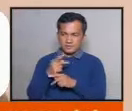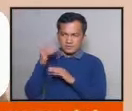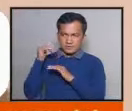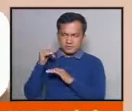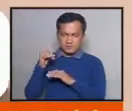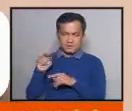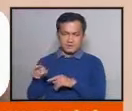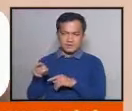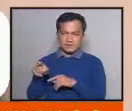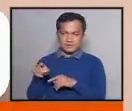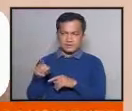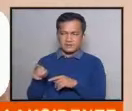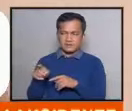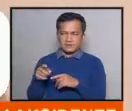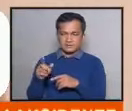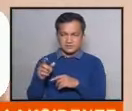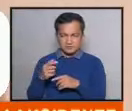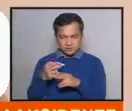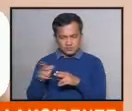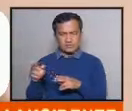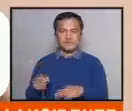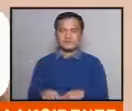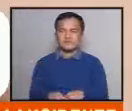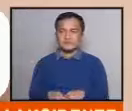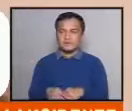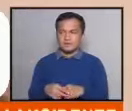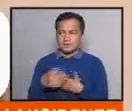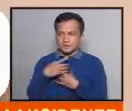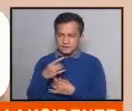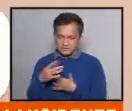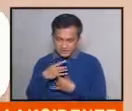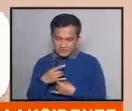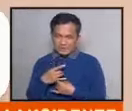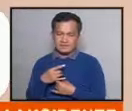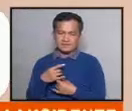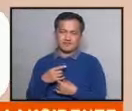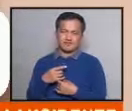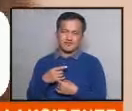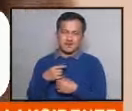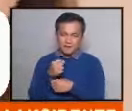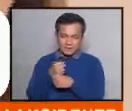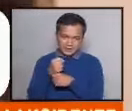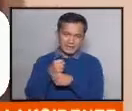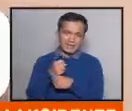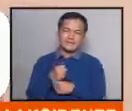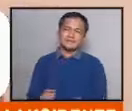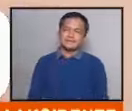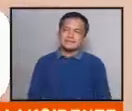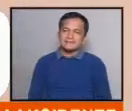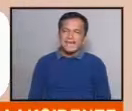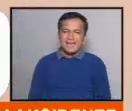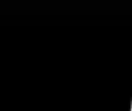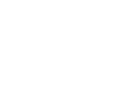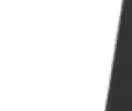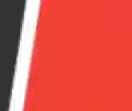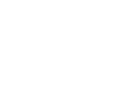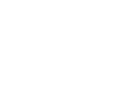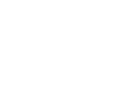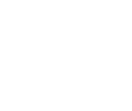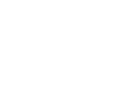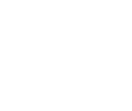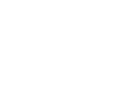will be out soon. So, sir, mahilig po ako sa kape. I want to know foods. Char.